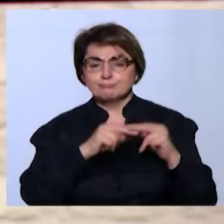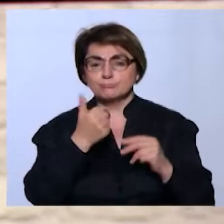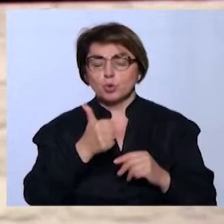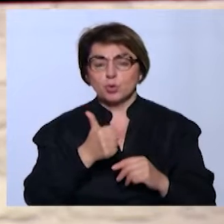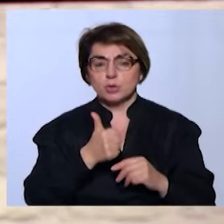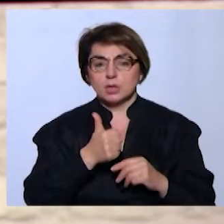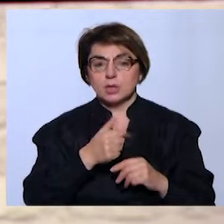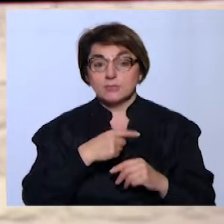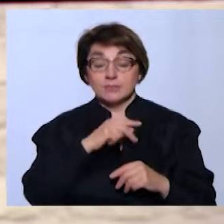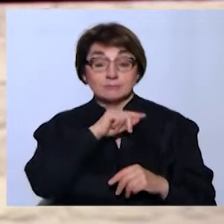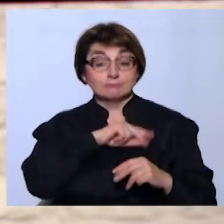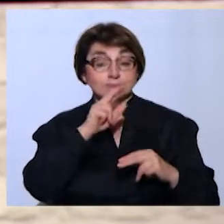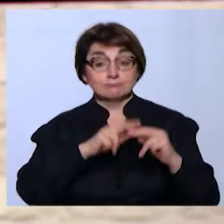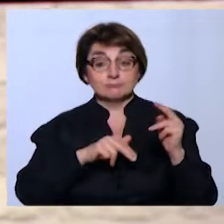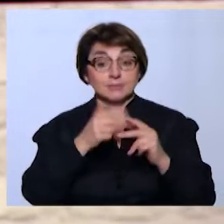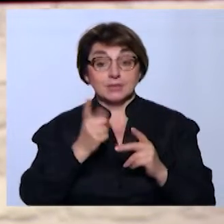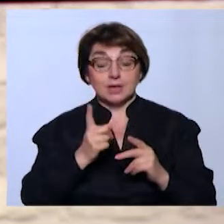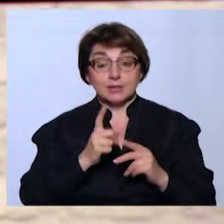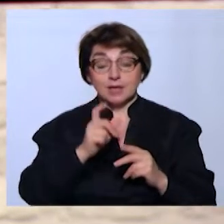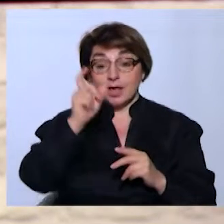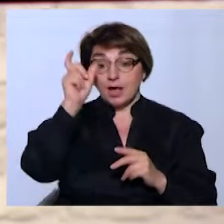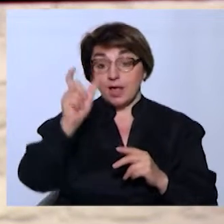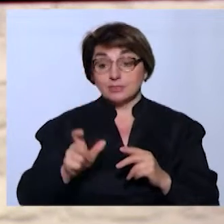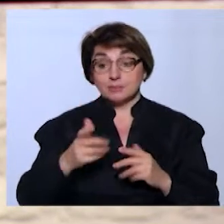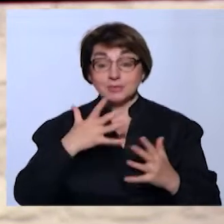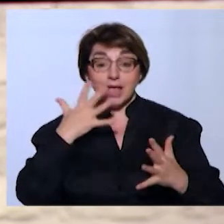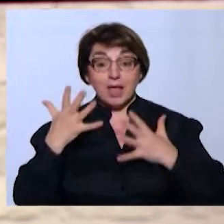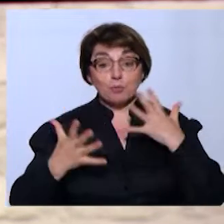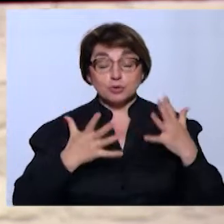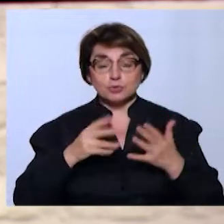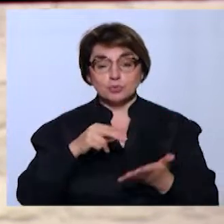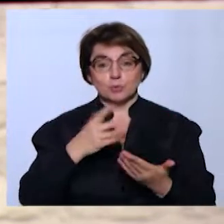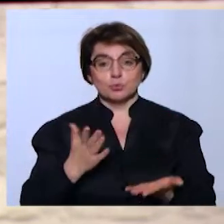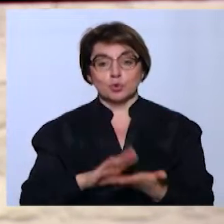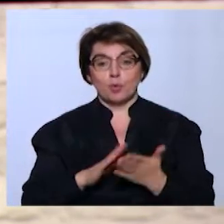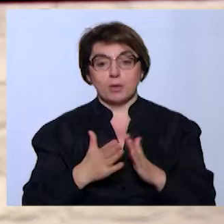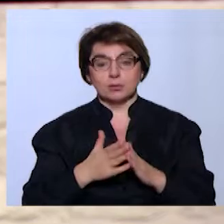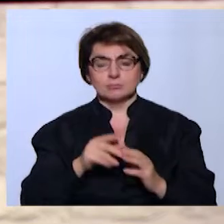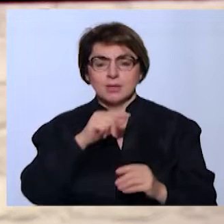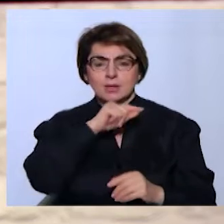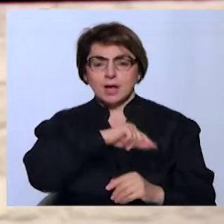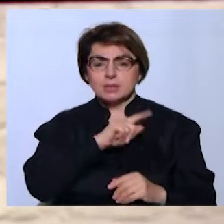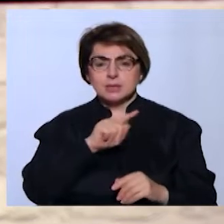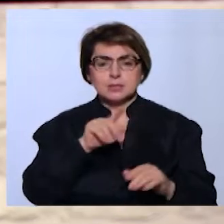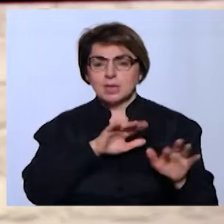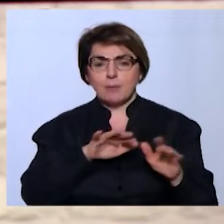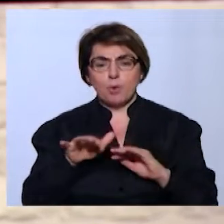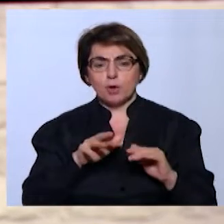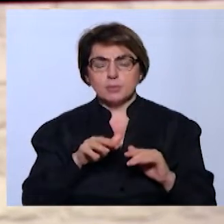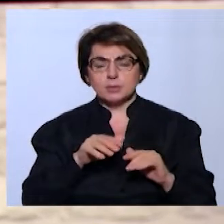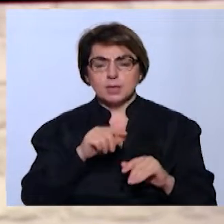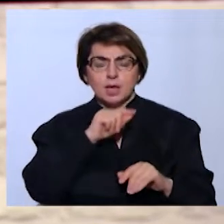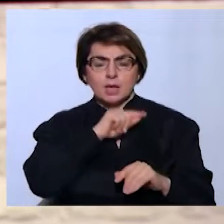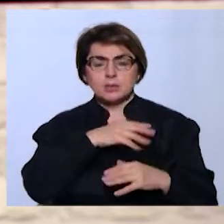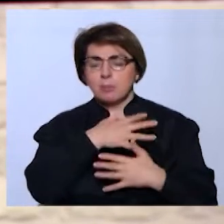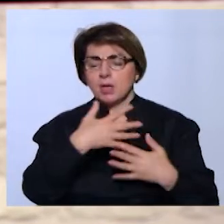გვახსოვს? განწყობა არის ადამიანის ემოციური მდგომარეობა. ხასიათზე რა მოქმედებს? გვახსოვს? ხასიათზე ბევრი